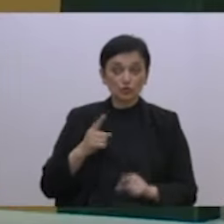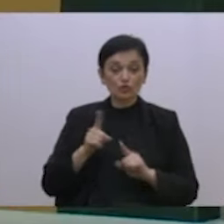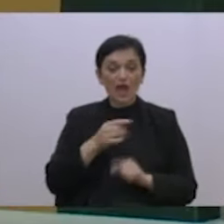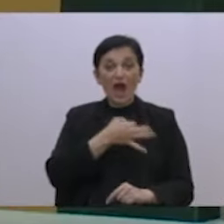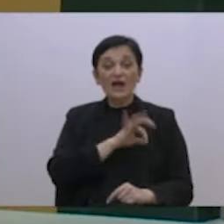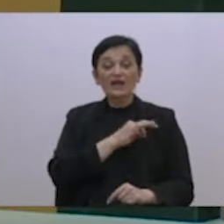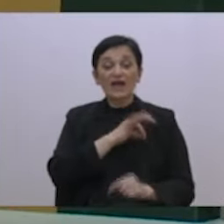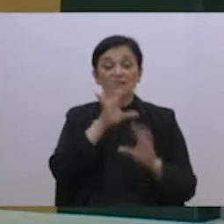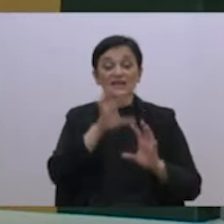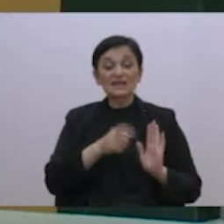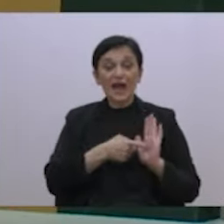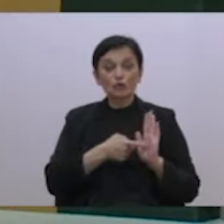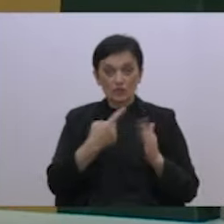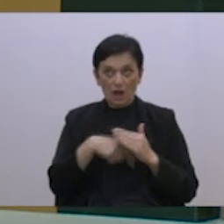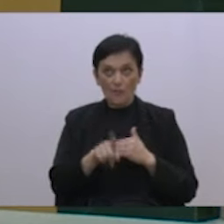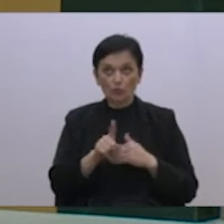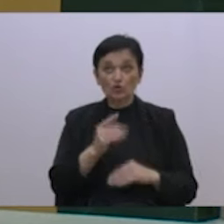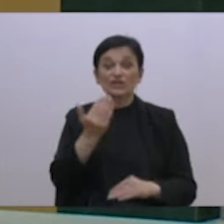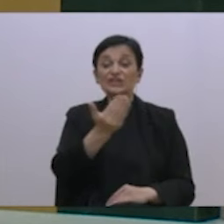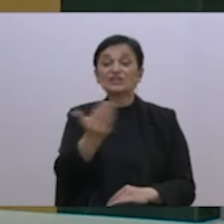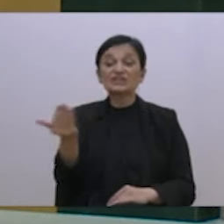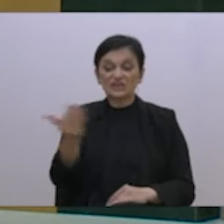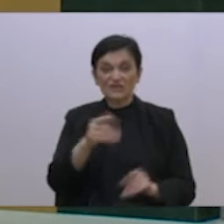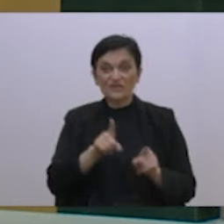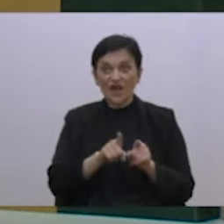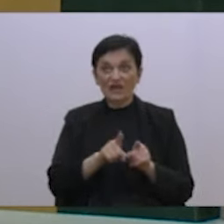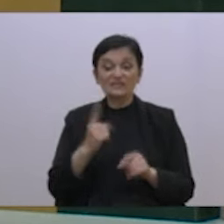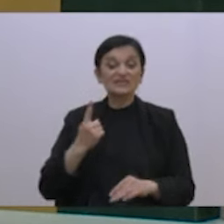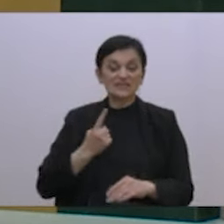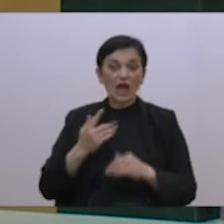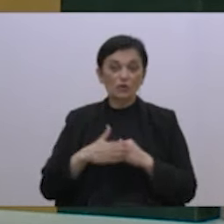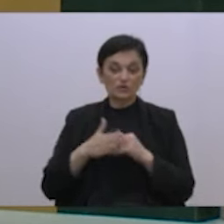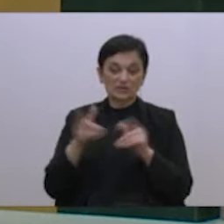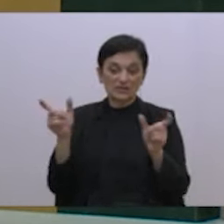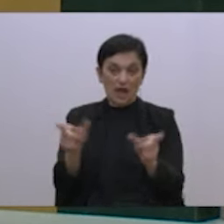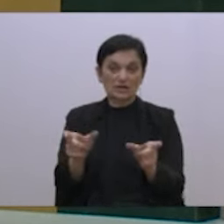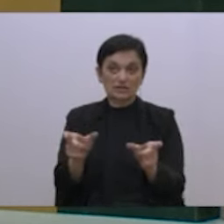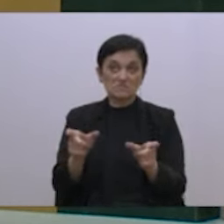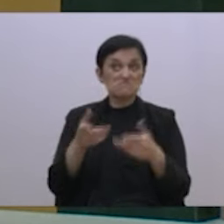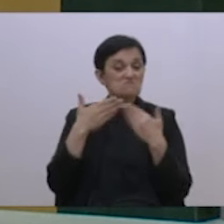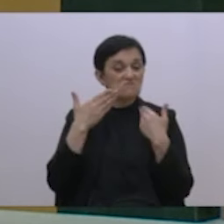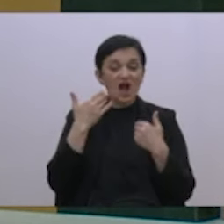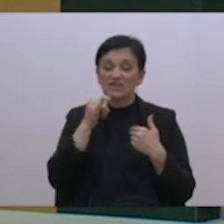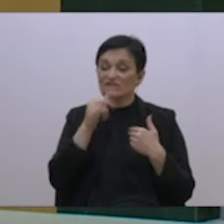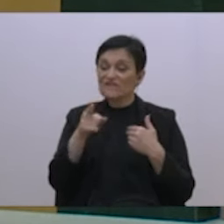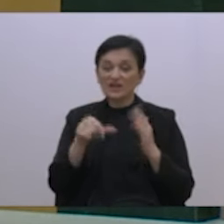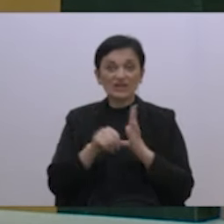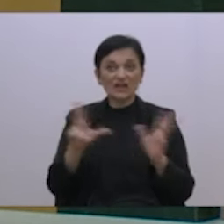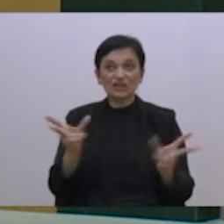აგენტების კანონიდან გამომდინარე. თქვენს დაელოდეთ სანქციებს. ასე მარტივად ვერ გადარჩებით.